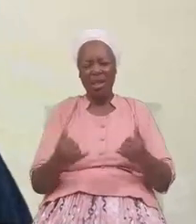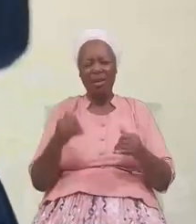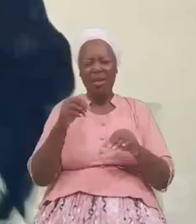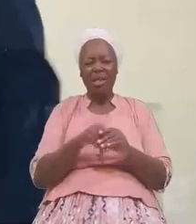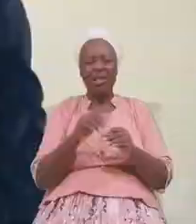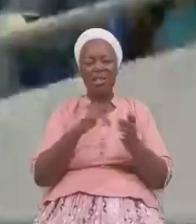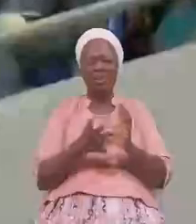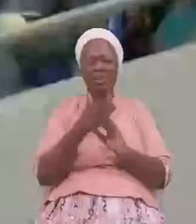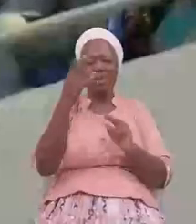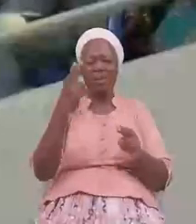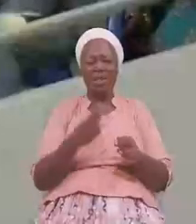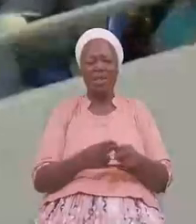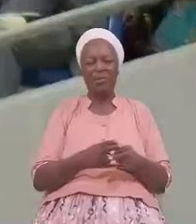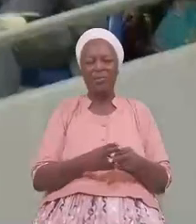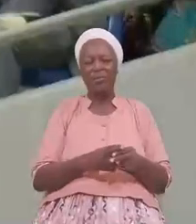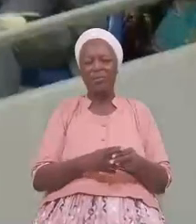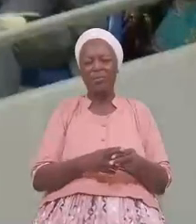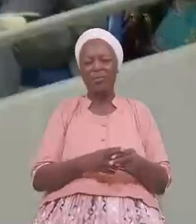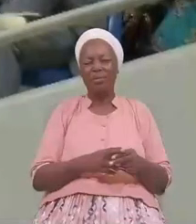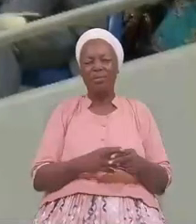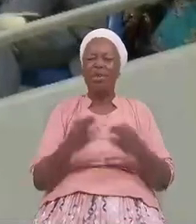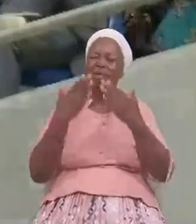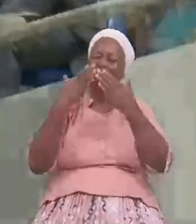Jésus. Merci Seigneur.